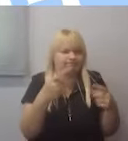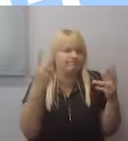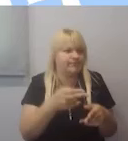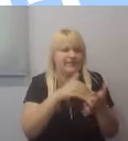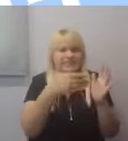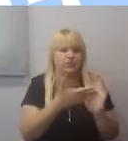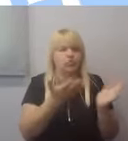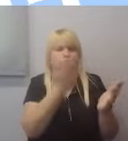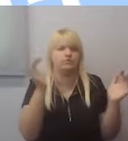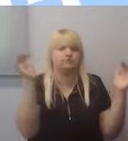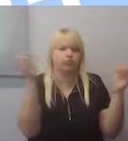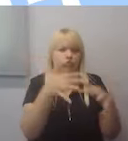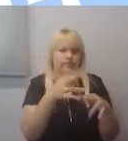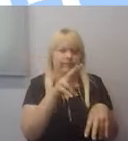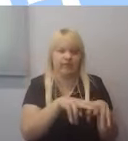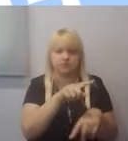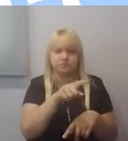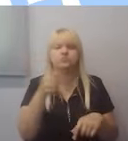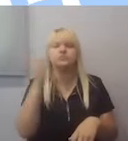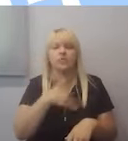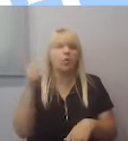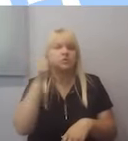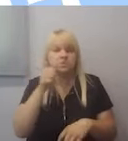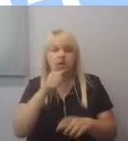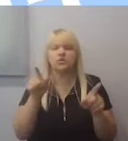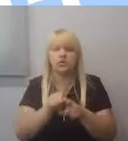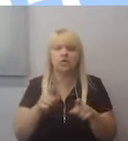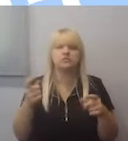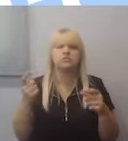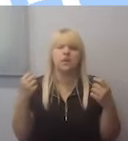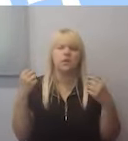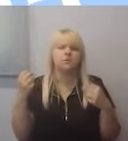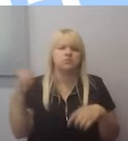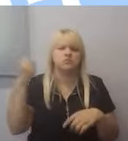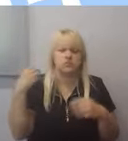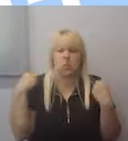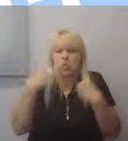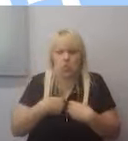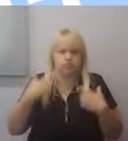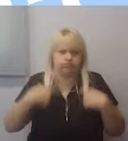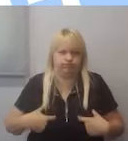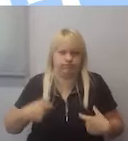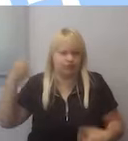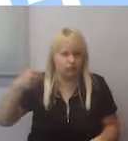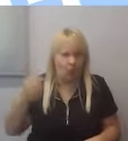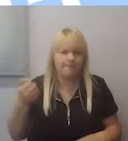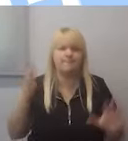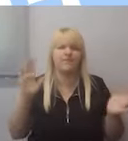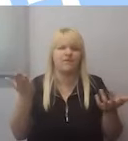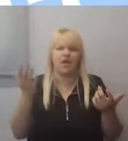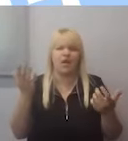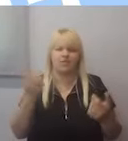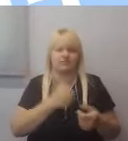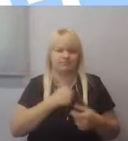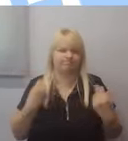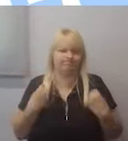stāst ka ļoti daudzi mil ts paramilitārs mugursomas vai vai vai vai vai vai uniformas ja tas aicinājums arī ja jūs evakuējaties un